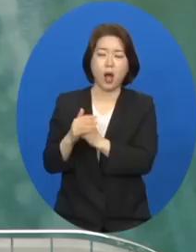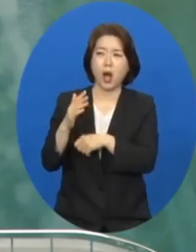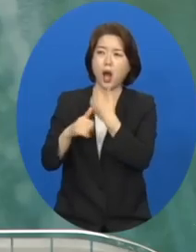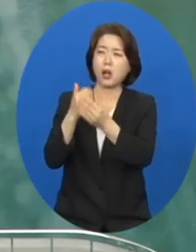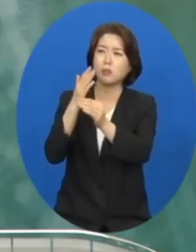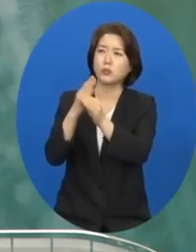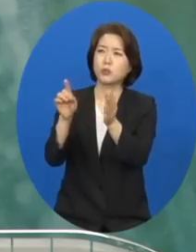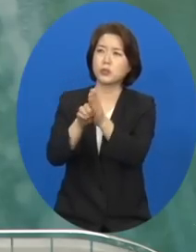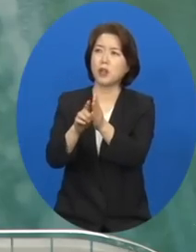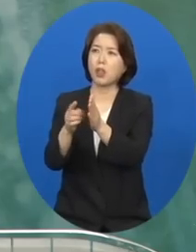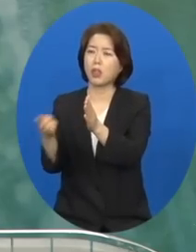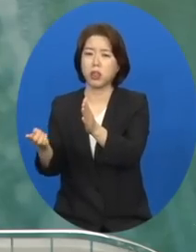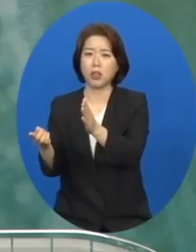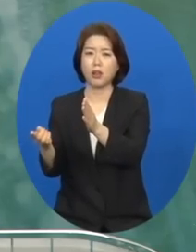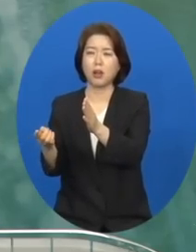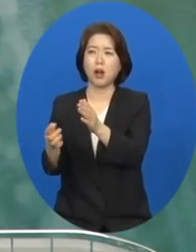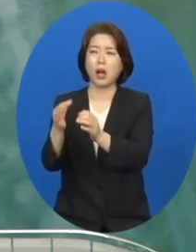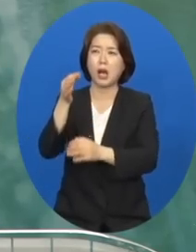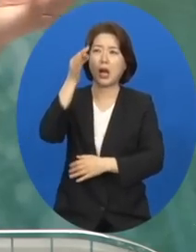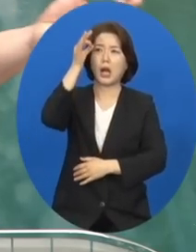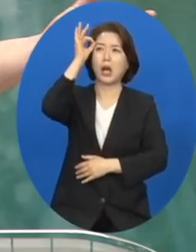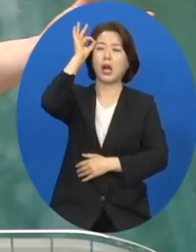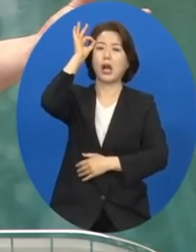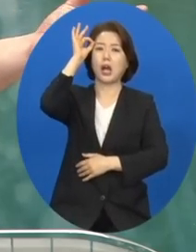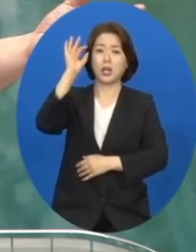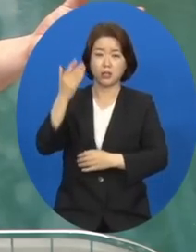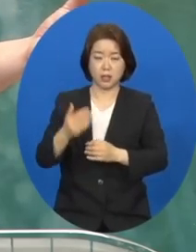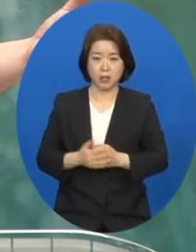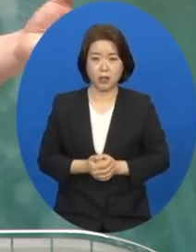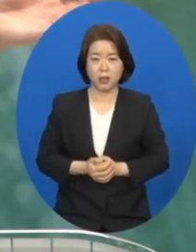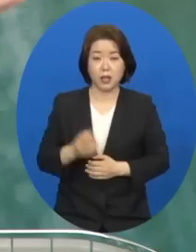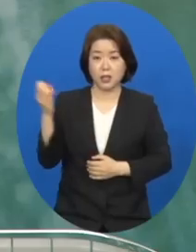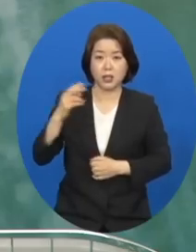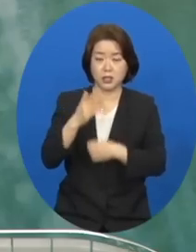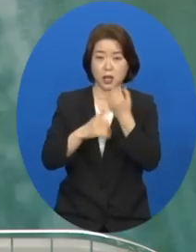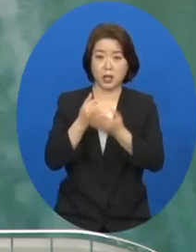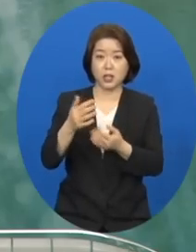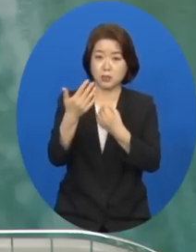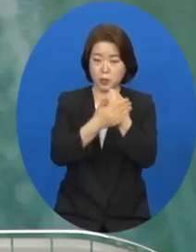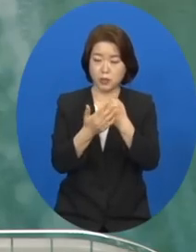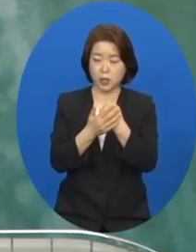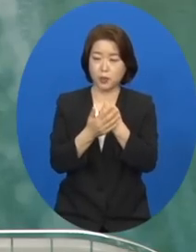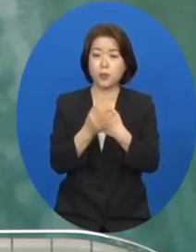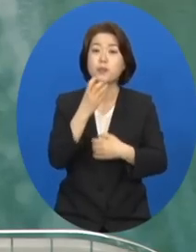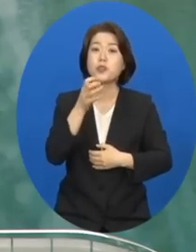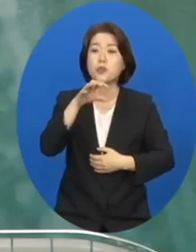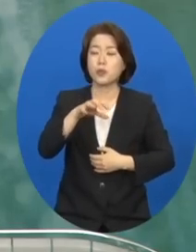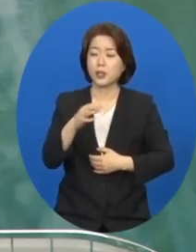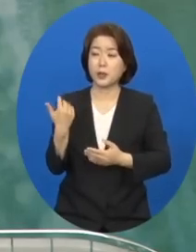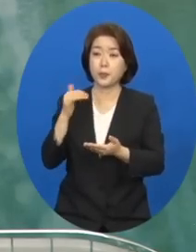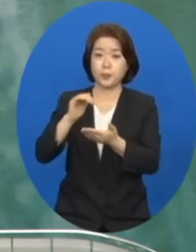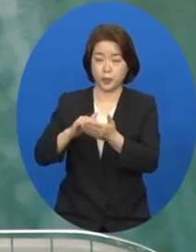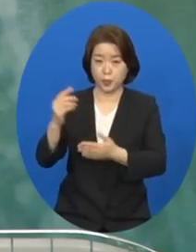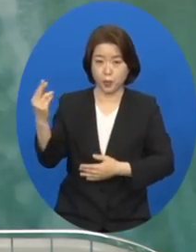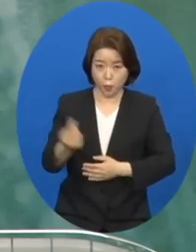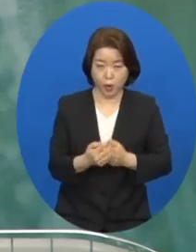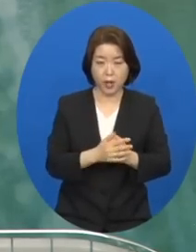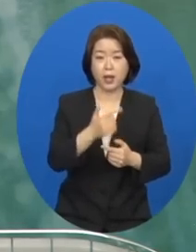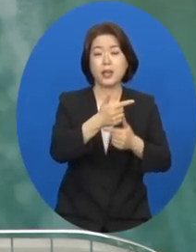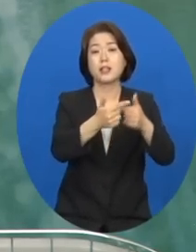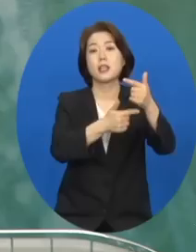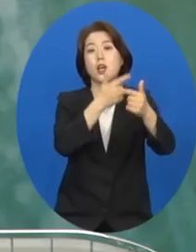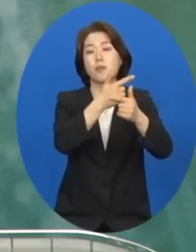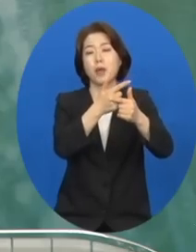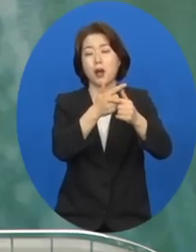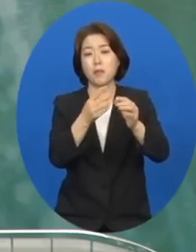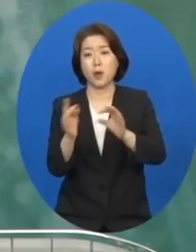신앙을 잃어버렸다는 것을 서서히 깨닫게 되죠 그리고 다시 하나님의 은혜로 유다 땅으로 돌아 옵니다 리의 매화와 s 를 통해서